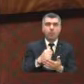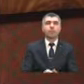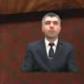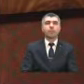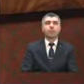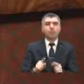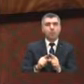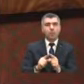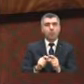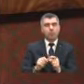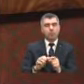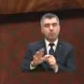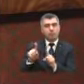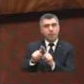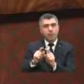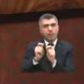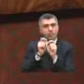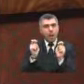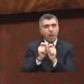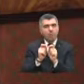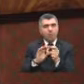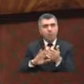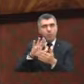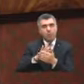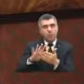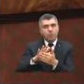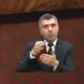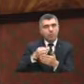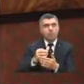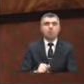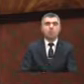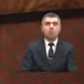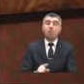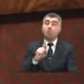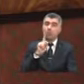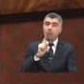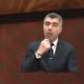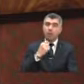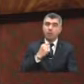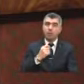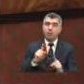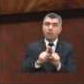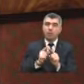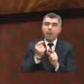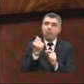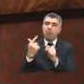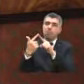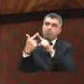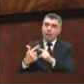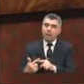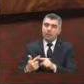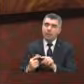اي جريده، ونعاود ناكد كتعلق الا بالمعلومات ذات الطابع المالي